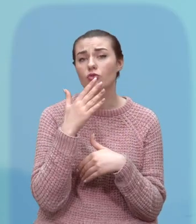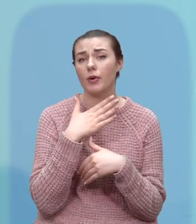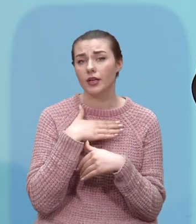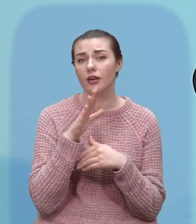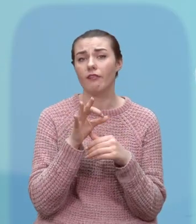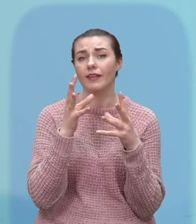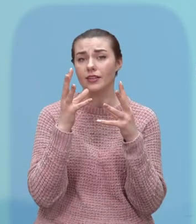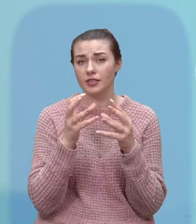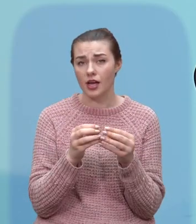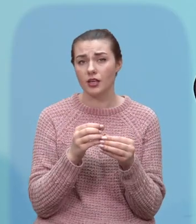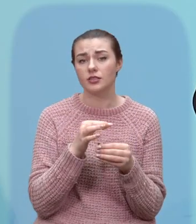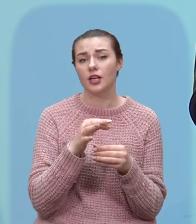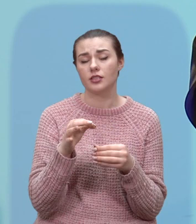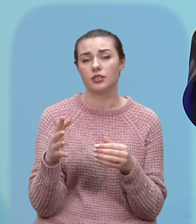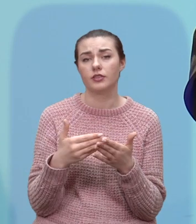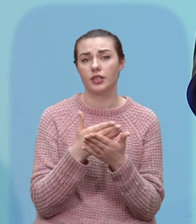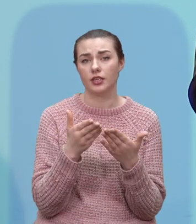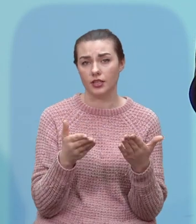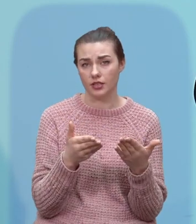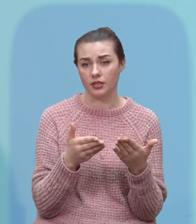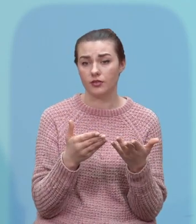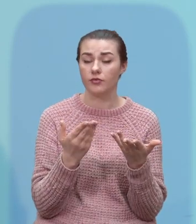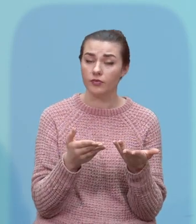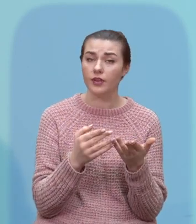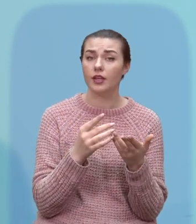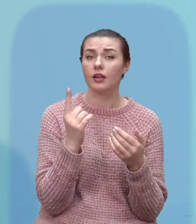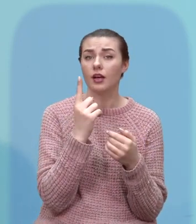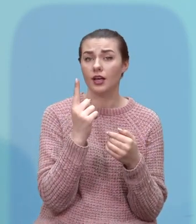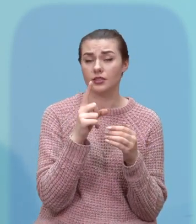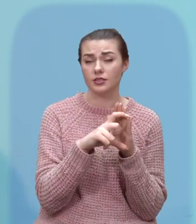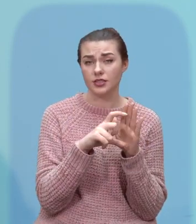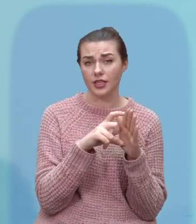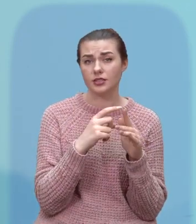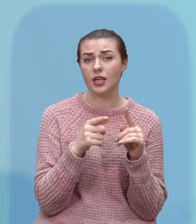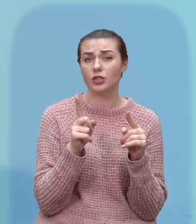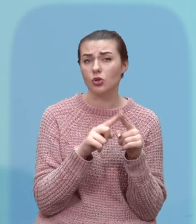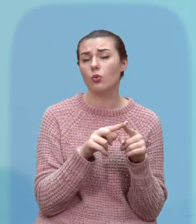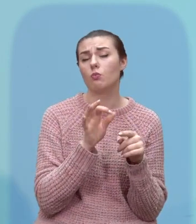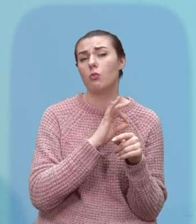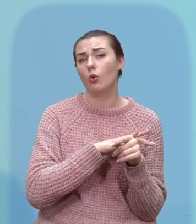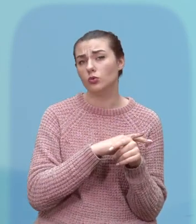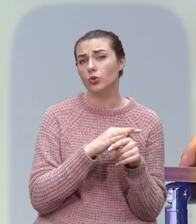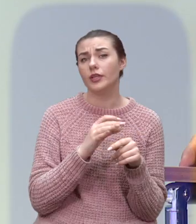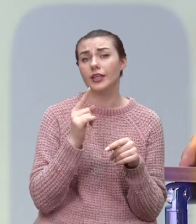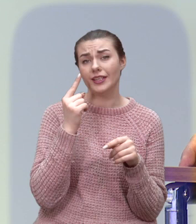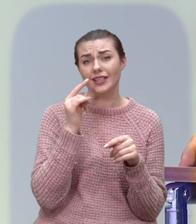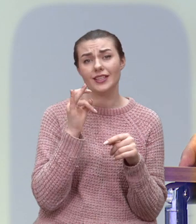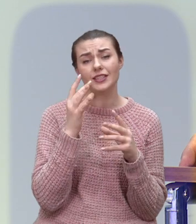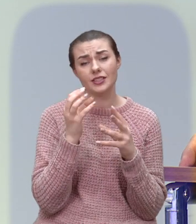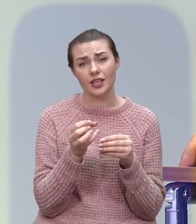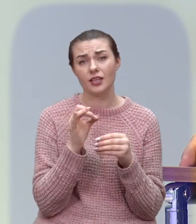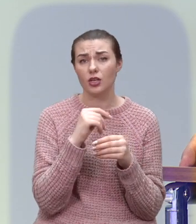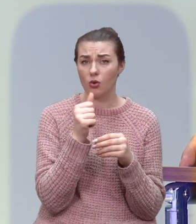отцов моих во днях странствования их вот один и вокально текст который использует и